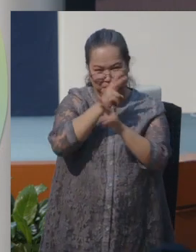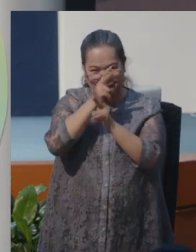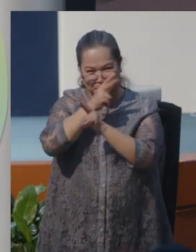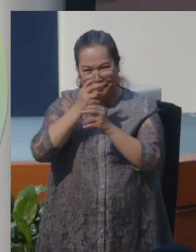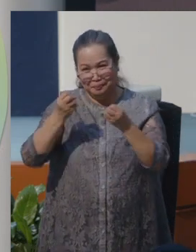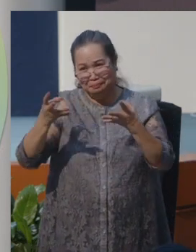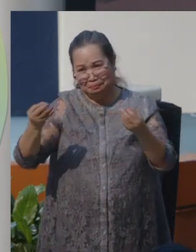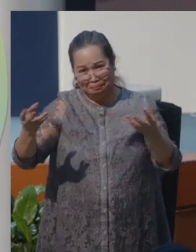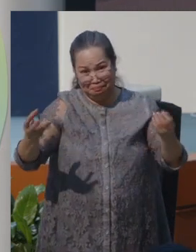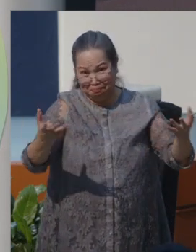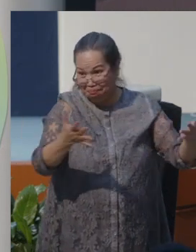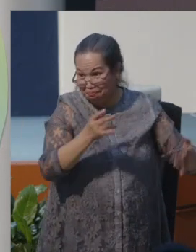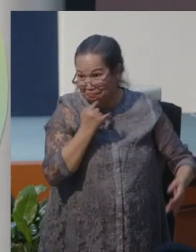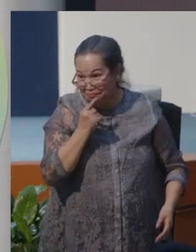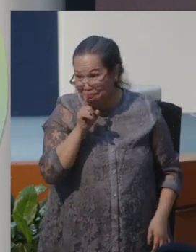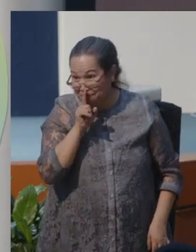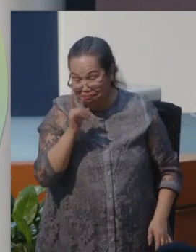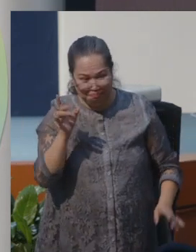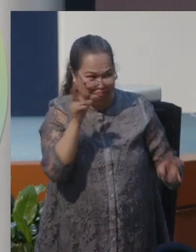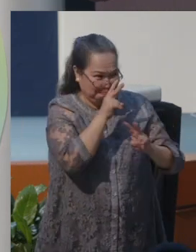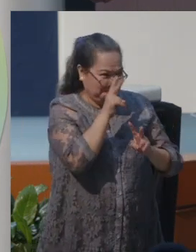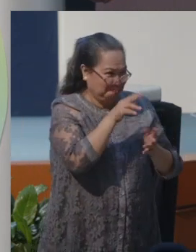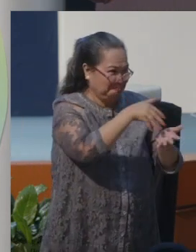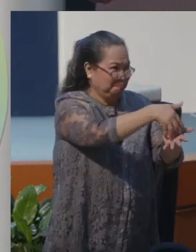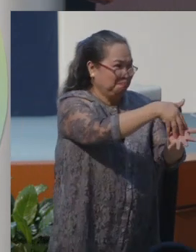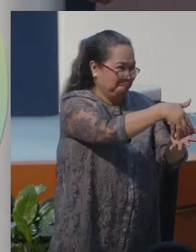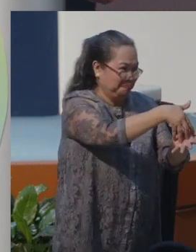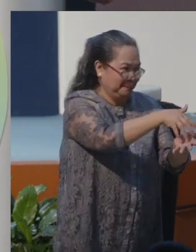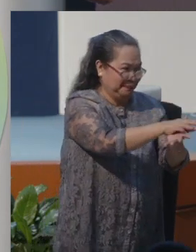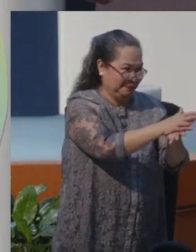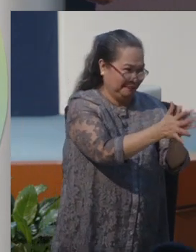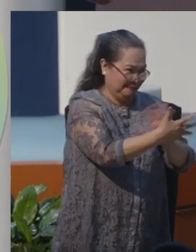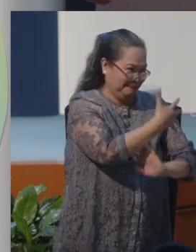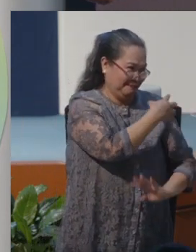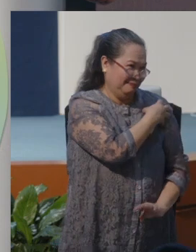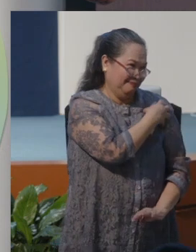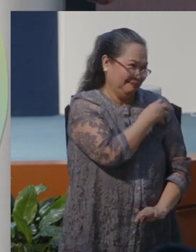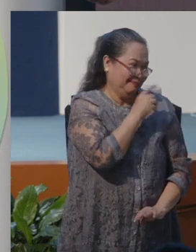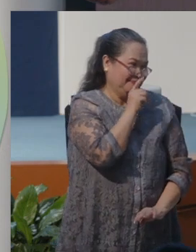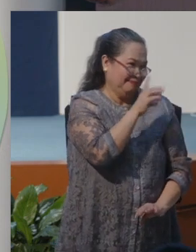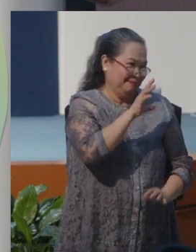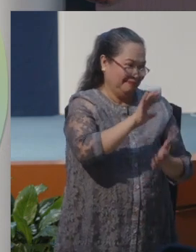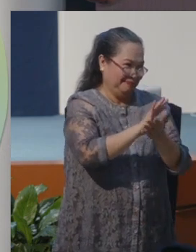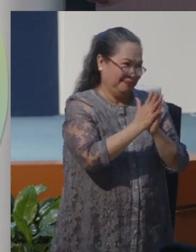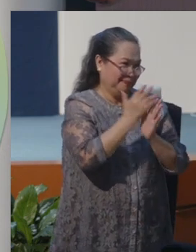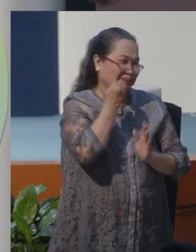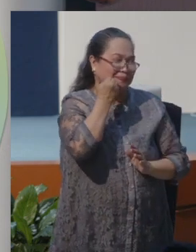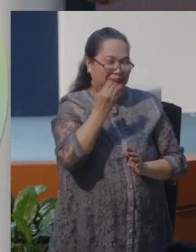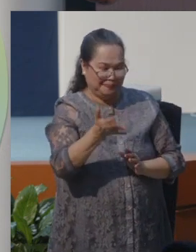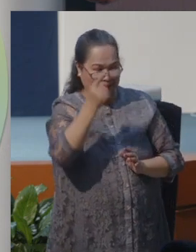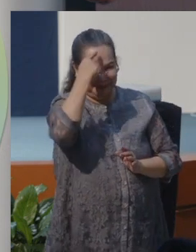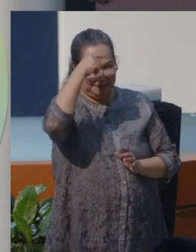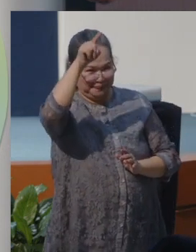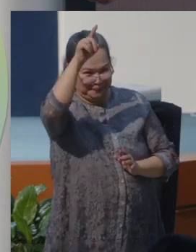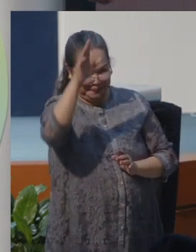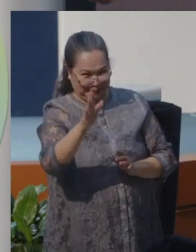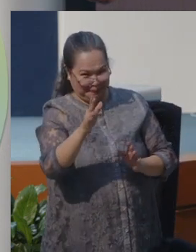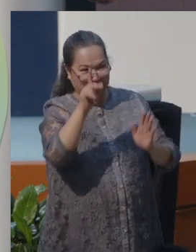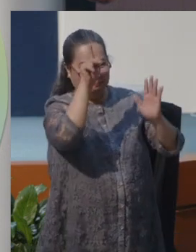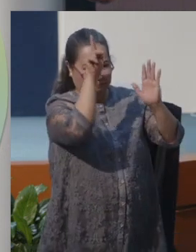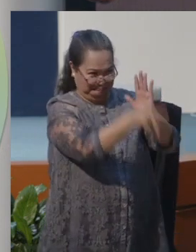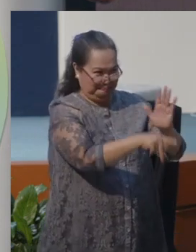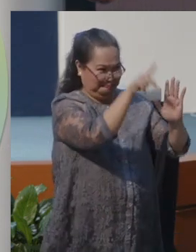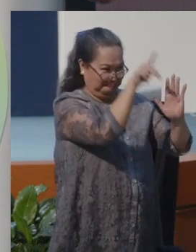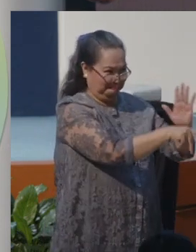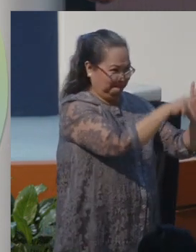ba? Lahat sila mahina nung umpisa, ngunit naging martyrs. Upang ipakita